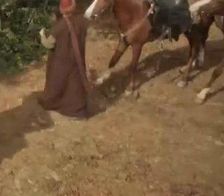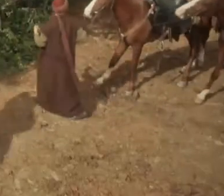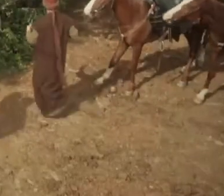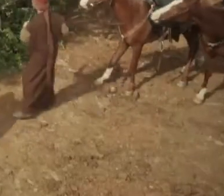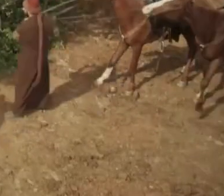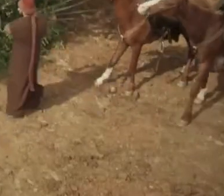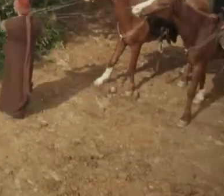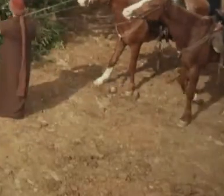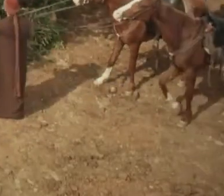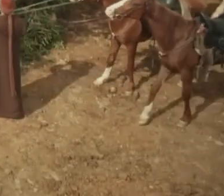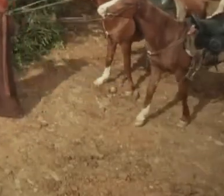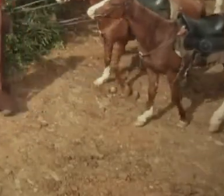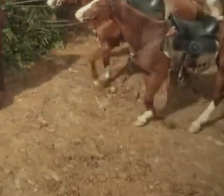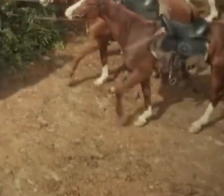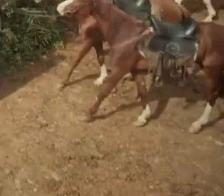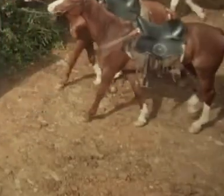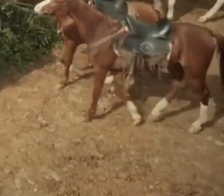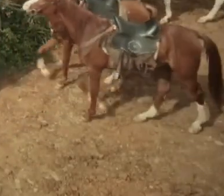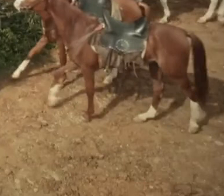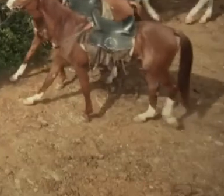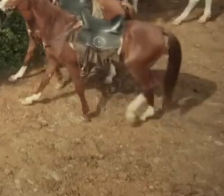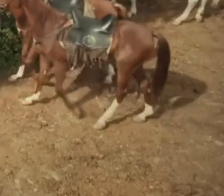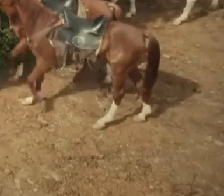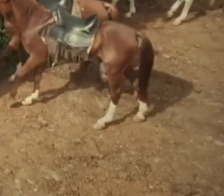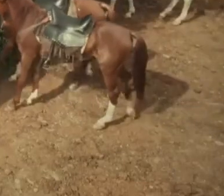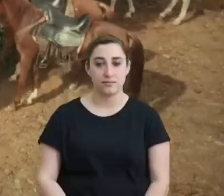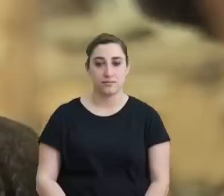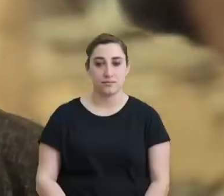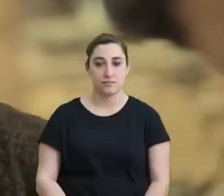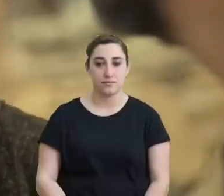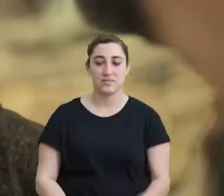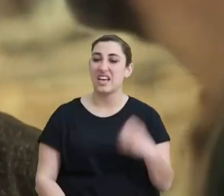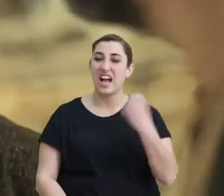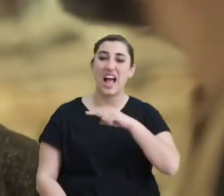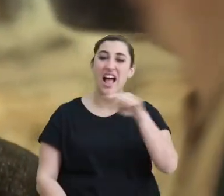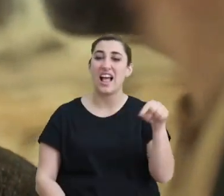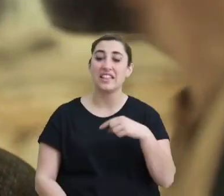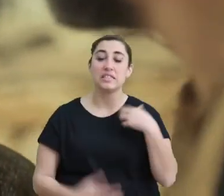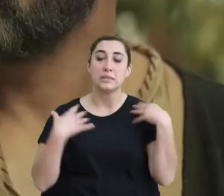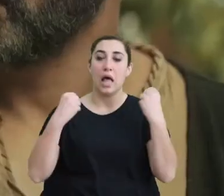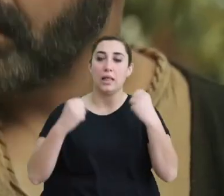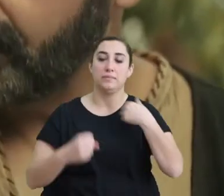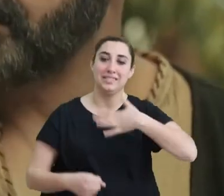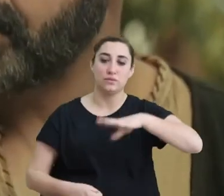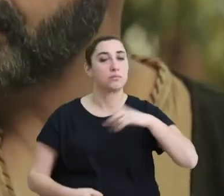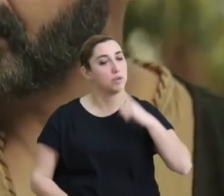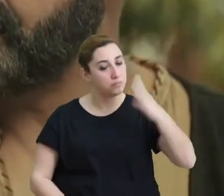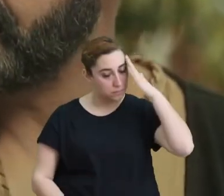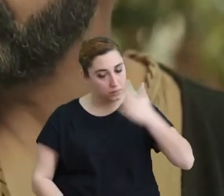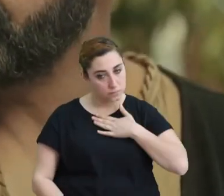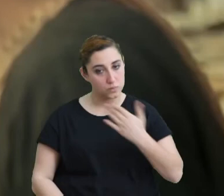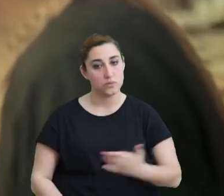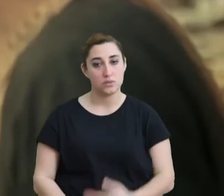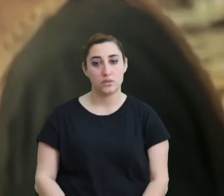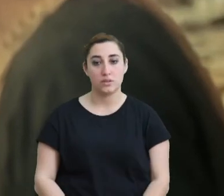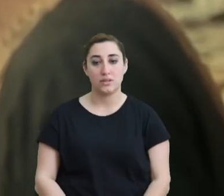Tepkili kıyafet Beyova köyüne gelmişler. İki katta eski bir evin önündeler. Katili sağ isterim Subaşı. Emriniz başımızda kadar